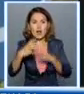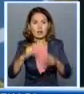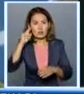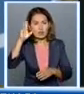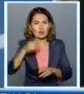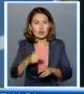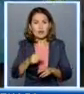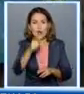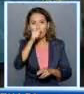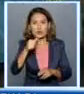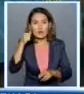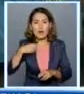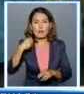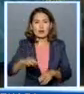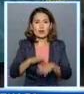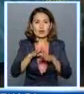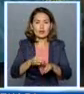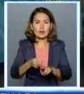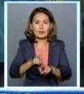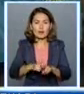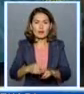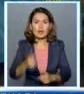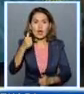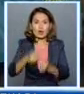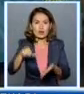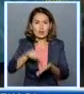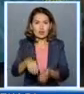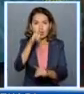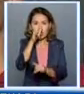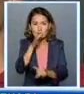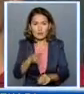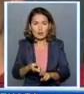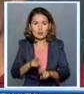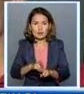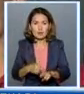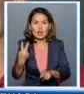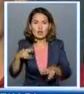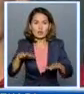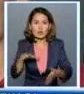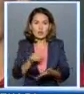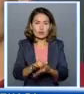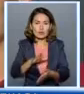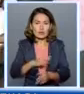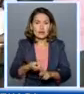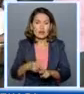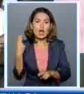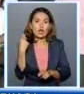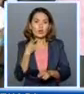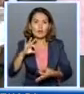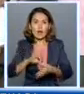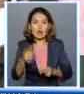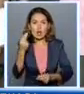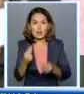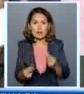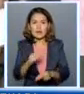чемпионы. Былтыр Парижде өткен біріншілікте қазылар Светаның жаттығуын есепке алмай біздің спортшыны 2-ші орынға ысырған болатын. Лондон төрінде Подобедова